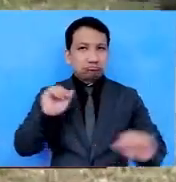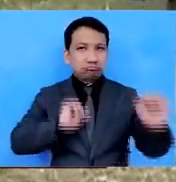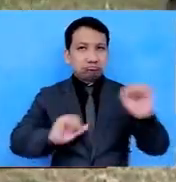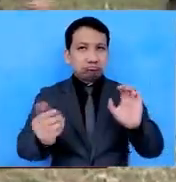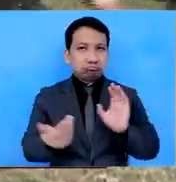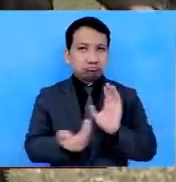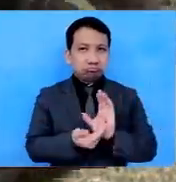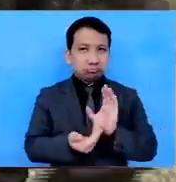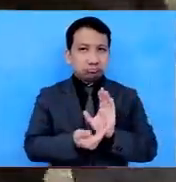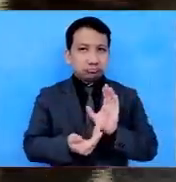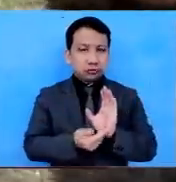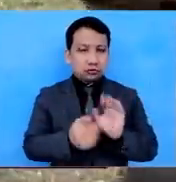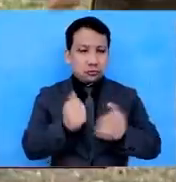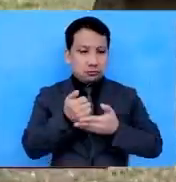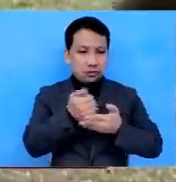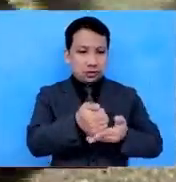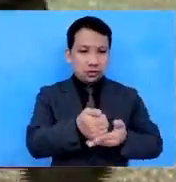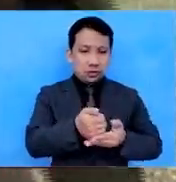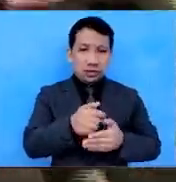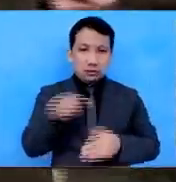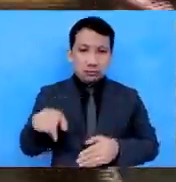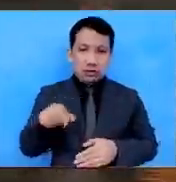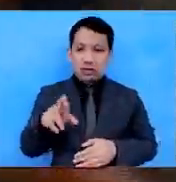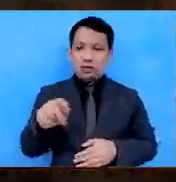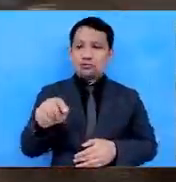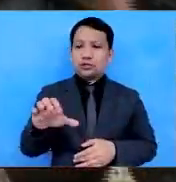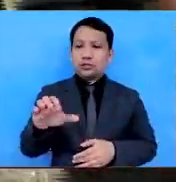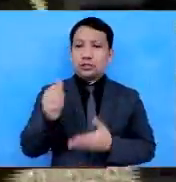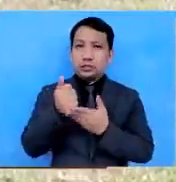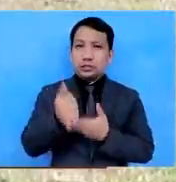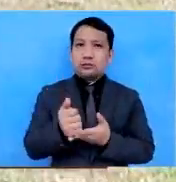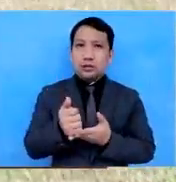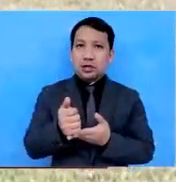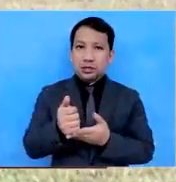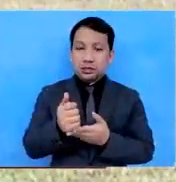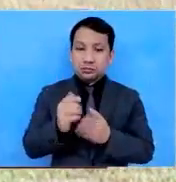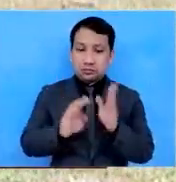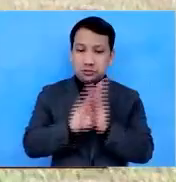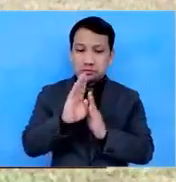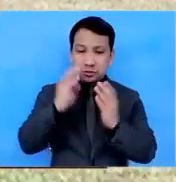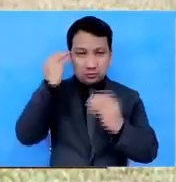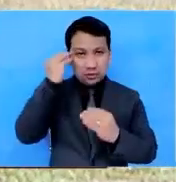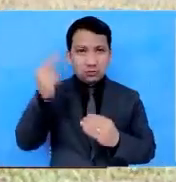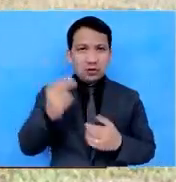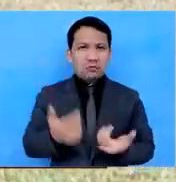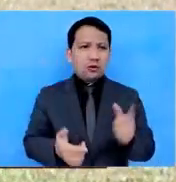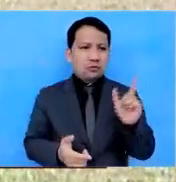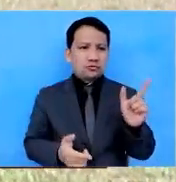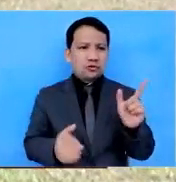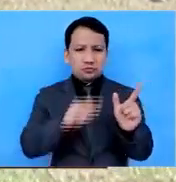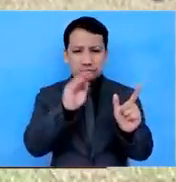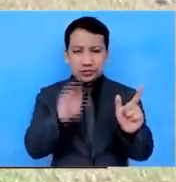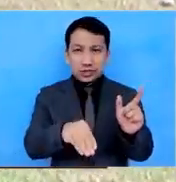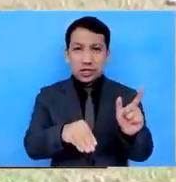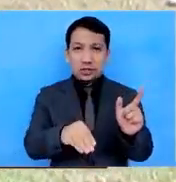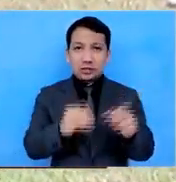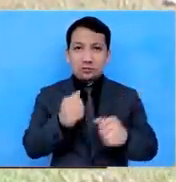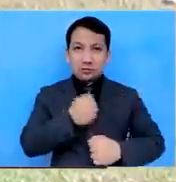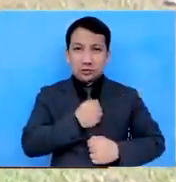nagsasabing makatutulong sa mental health ang ROTC. Kung tutuusin nga raw, 20% ng mga sumasa ilalim sa military training